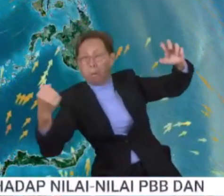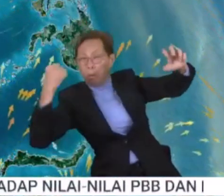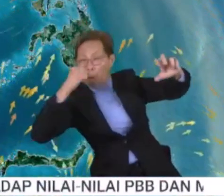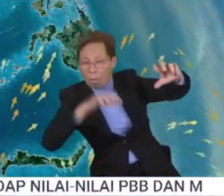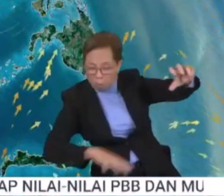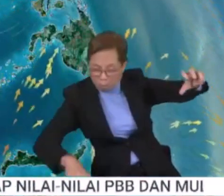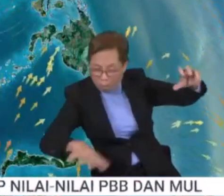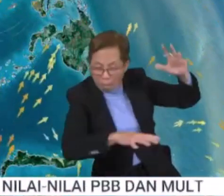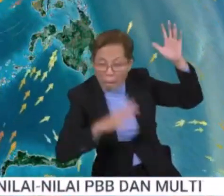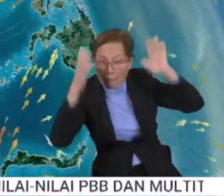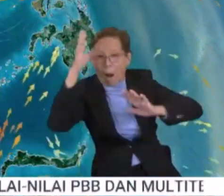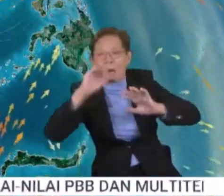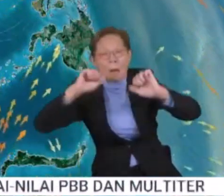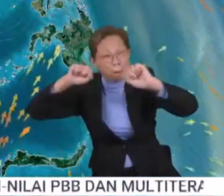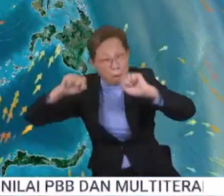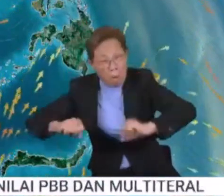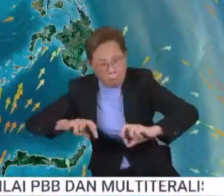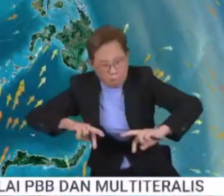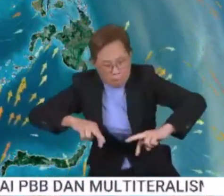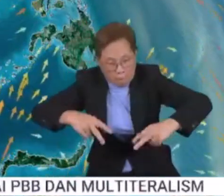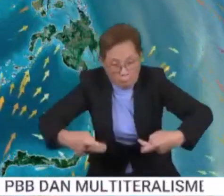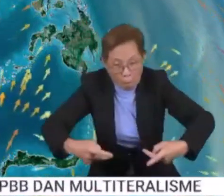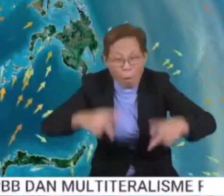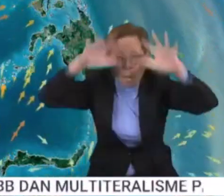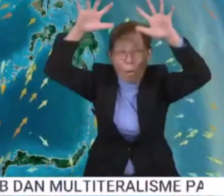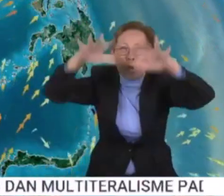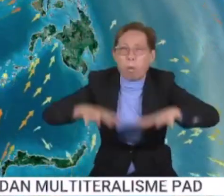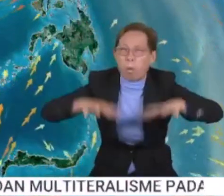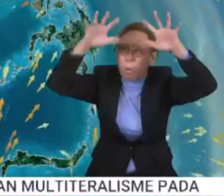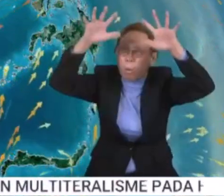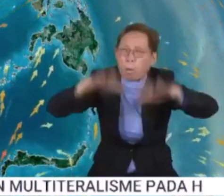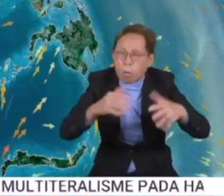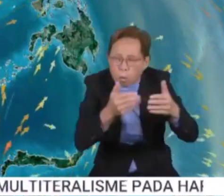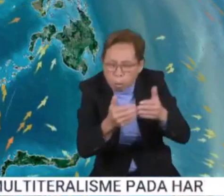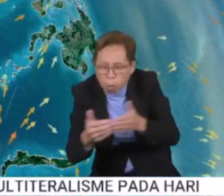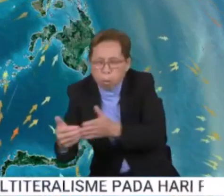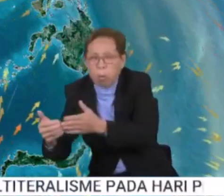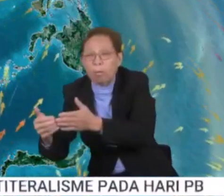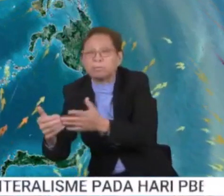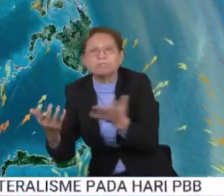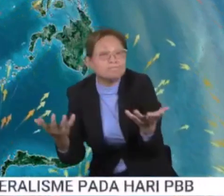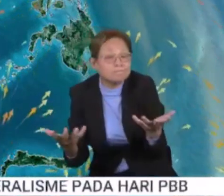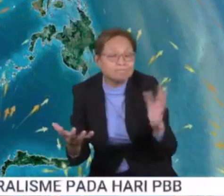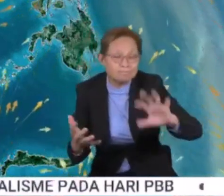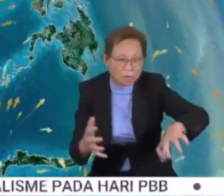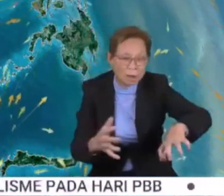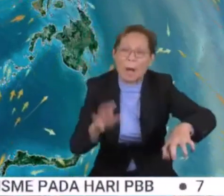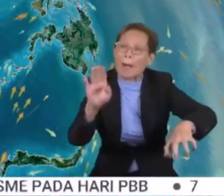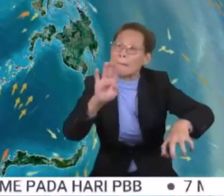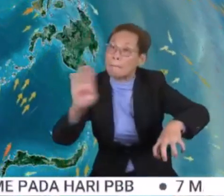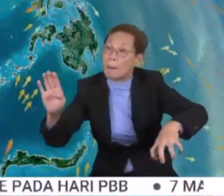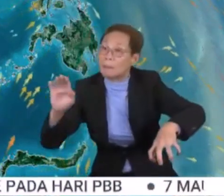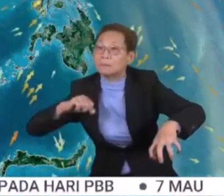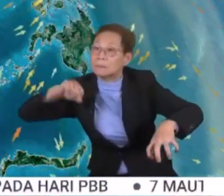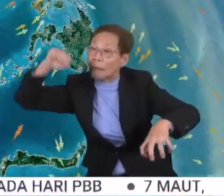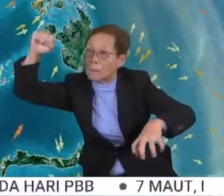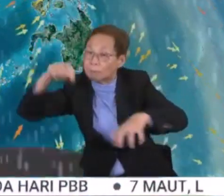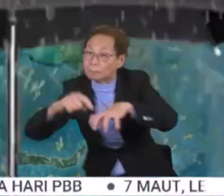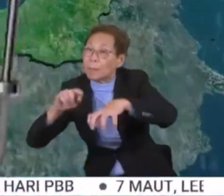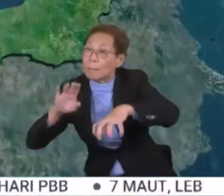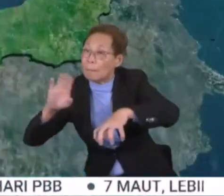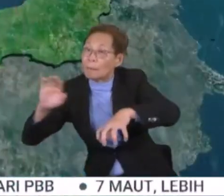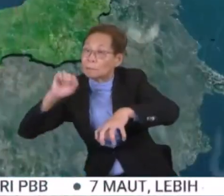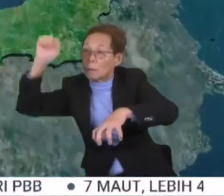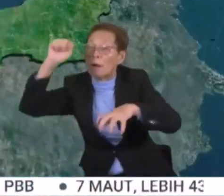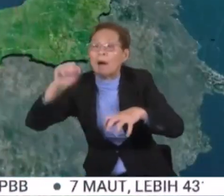rantau negara dan turut berpotensi menyebabkan keadaan hujan berterusan di bahagian barat negeri Sabah. Oleh itu,